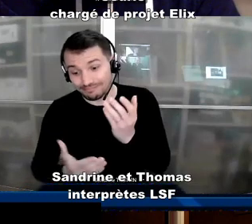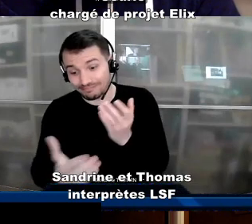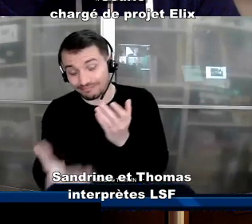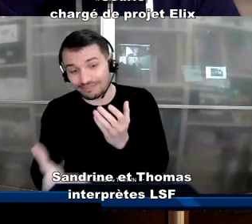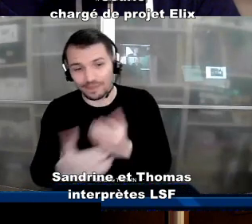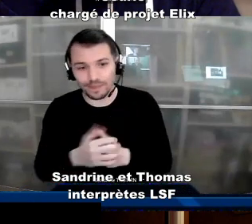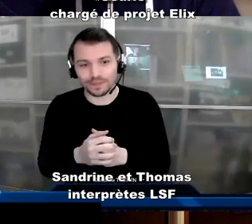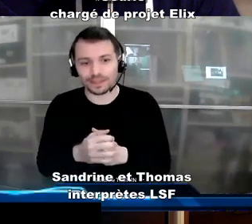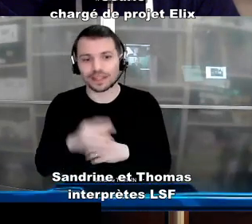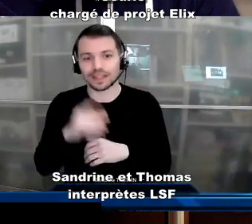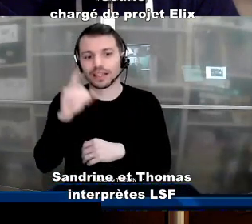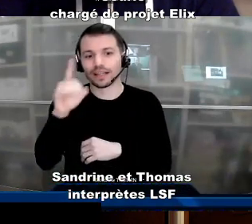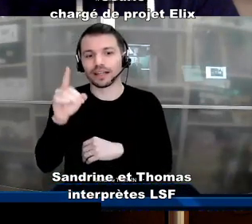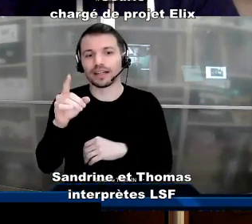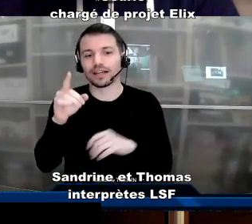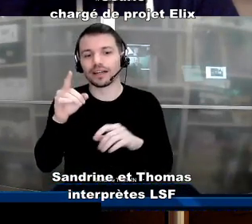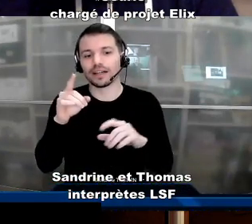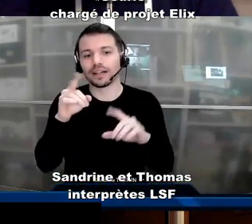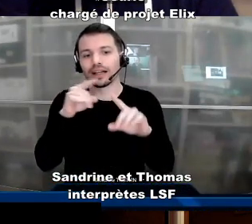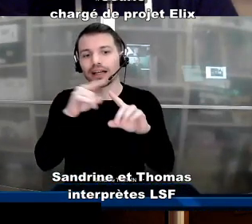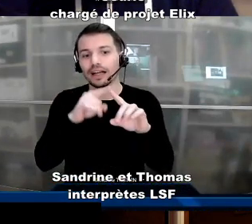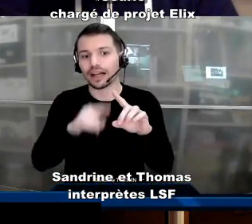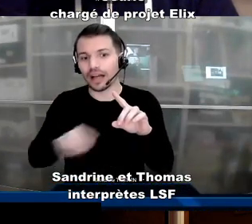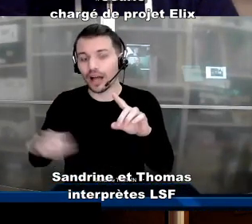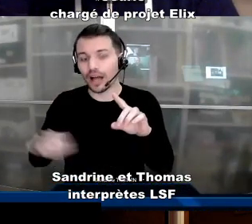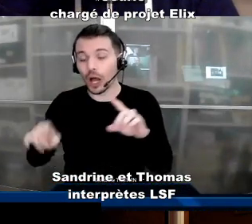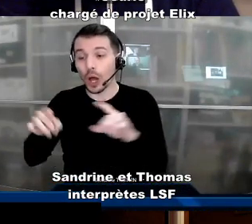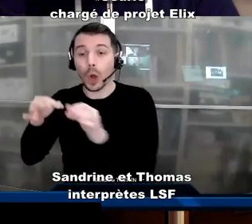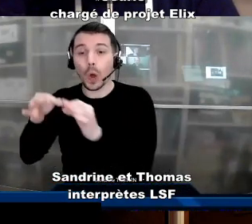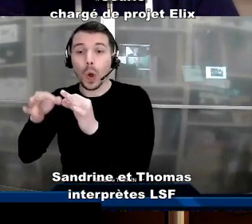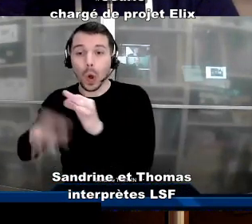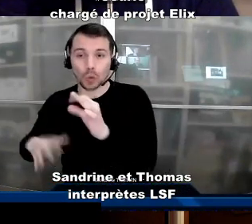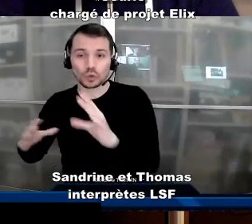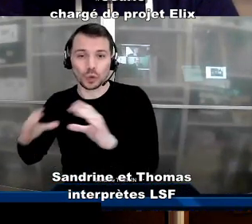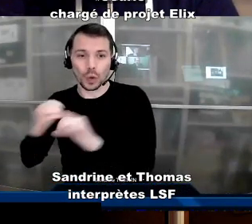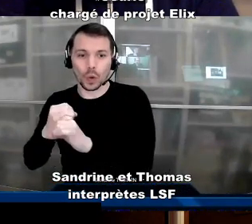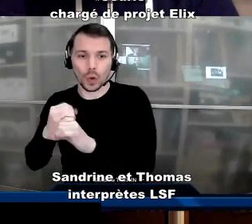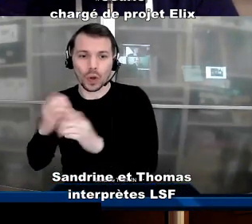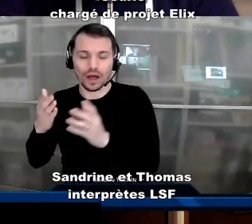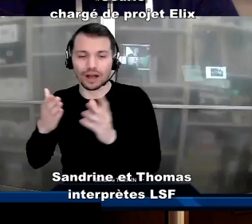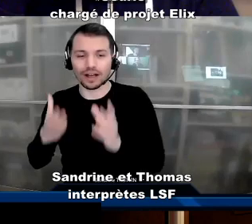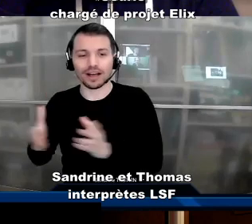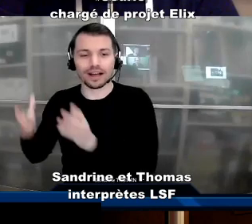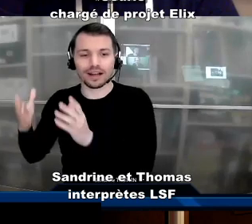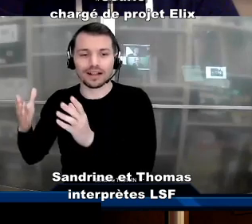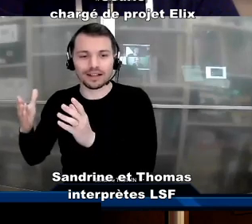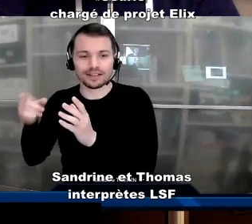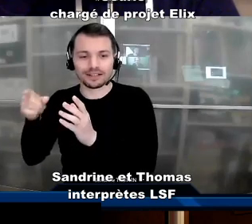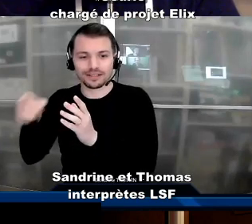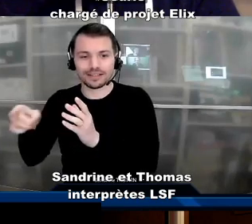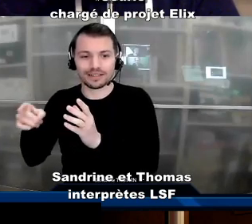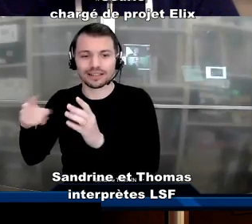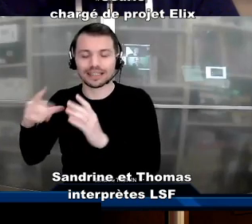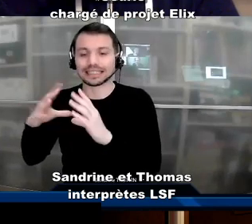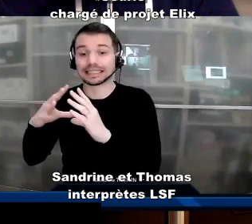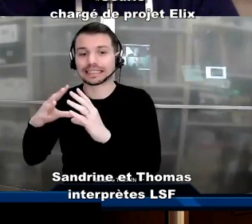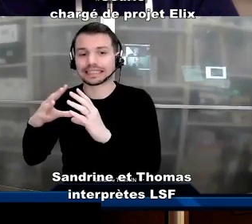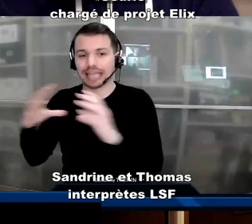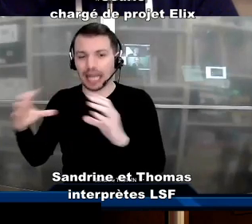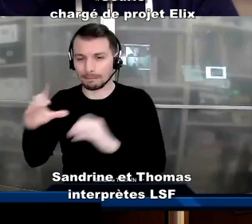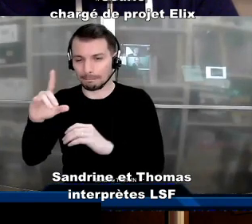Et je vais repasser sur la scène d'intro pour faire la conclusion. Je vous récupère sur Skype dans quelques